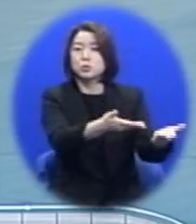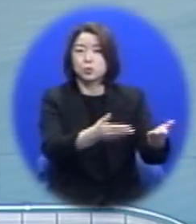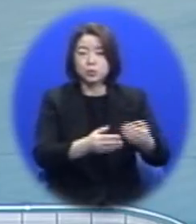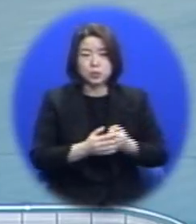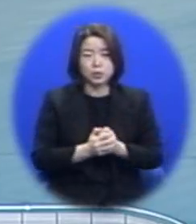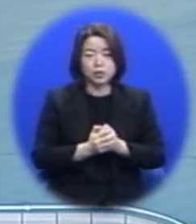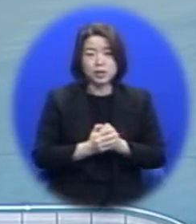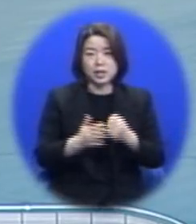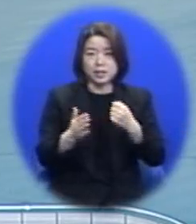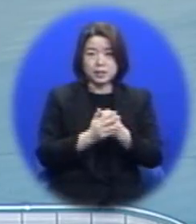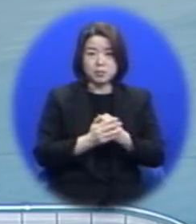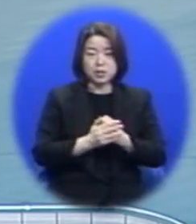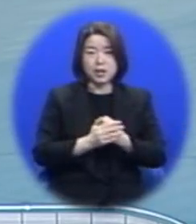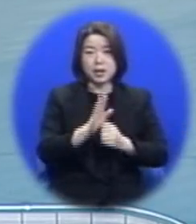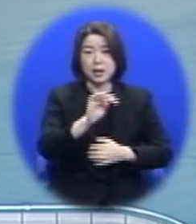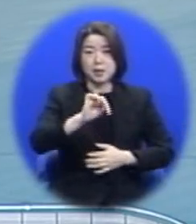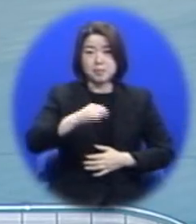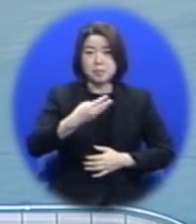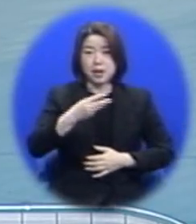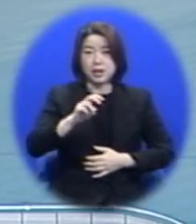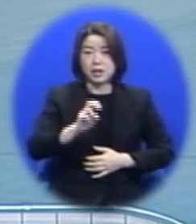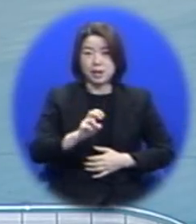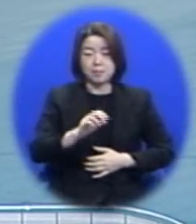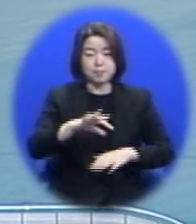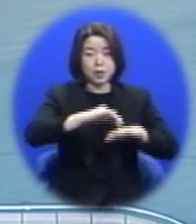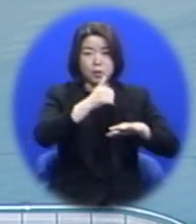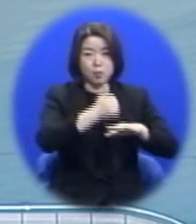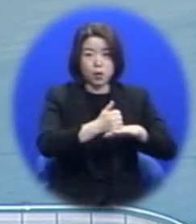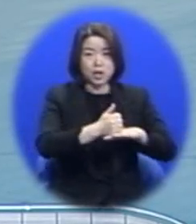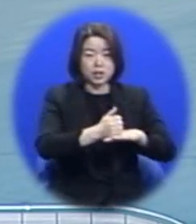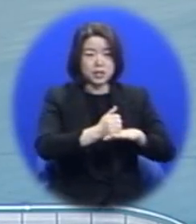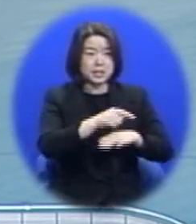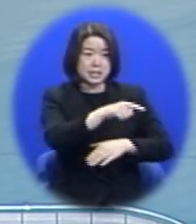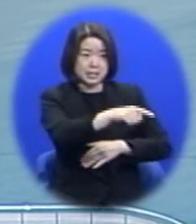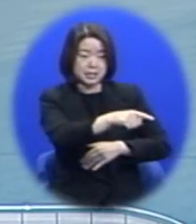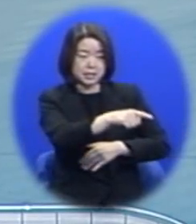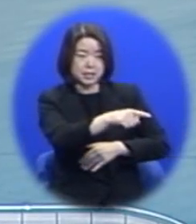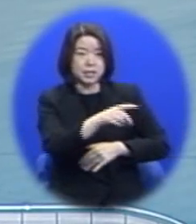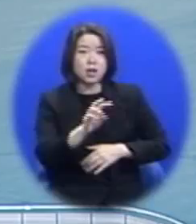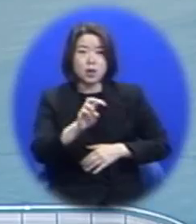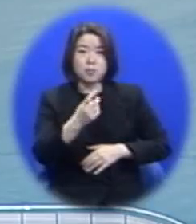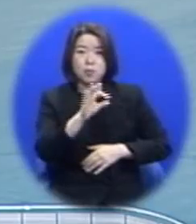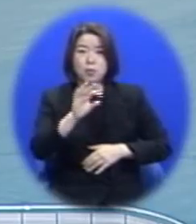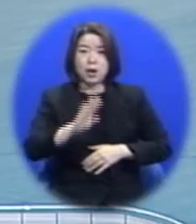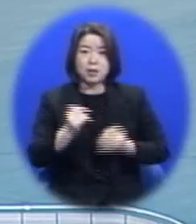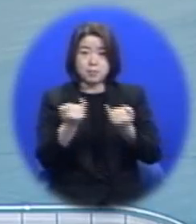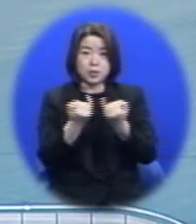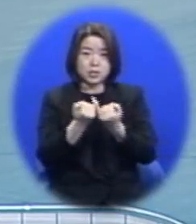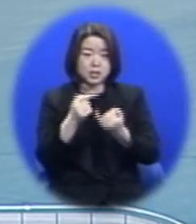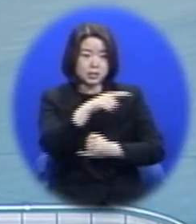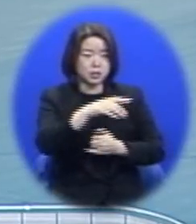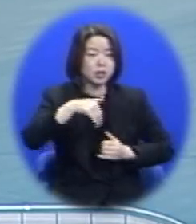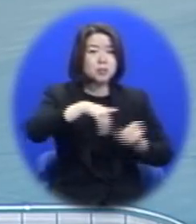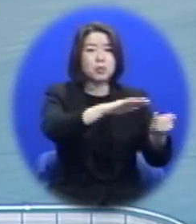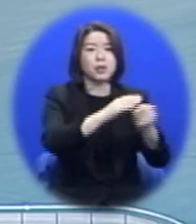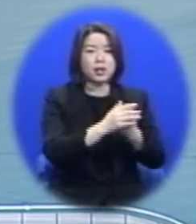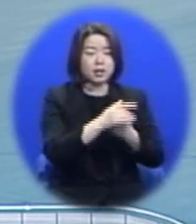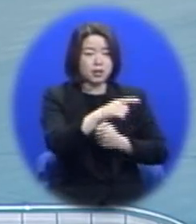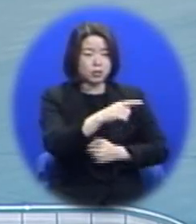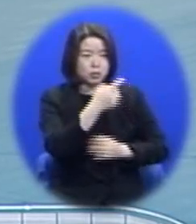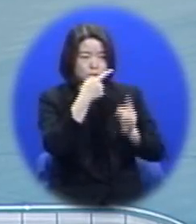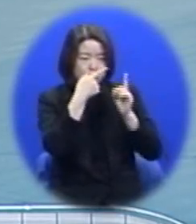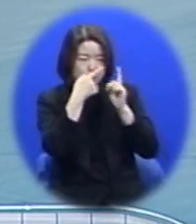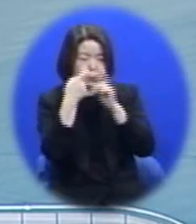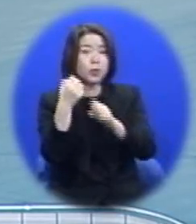모압 여인들을 그 이스라엘의 남자들에게 가게 만듭니다. 그리고 유혹합니다. 그래서